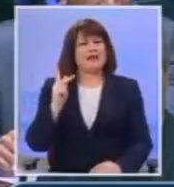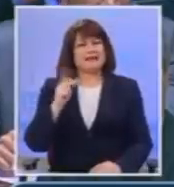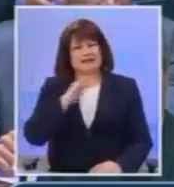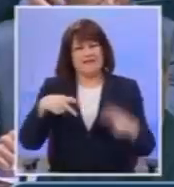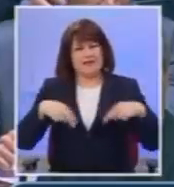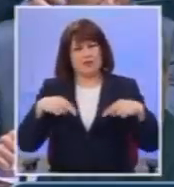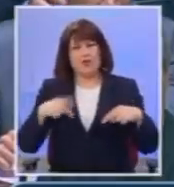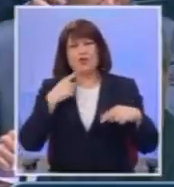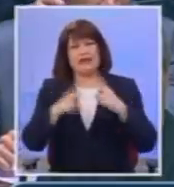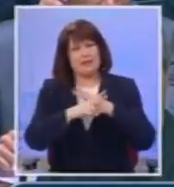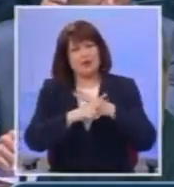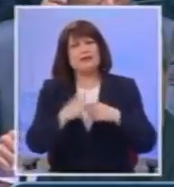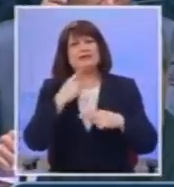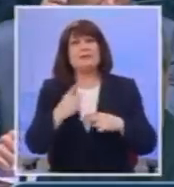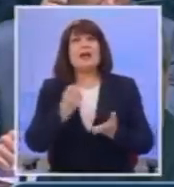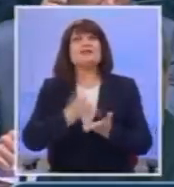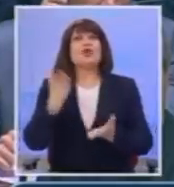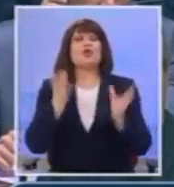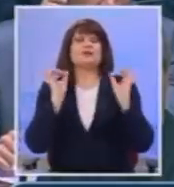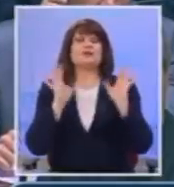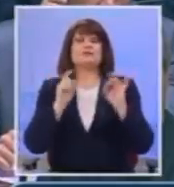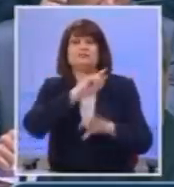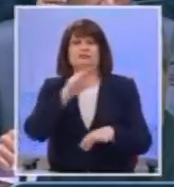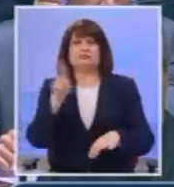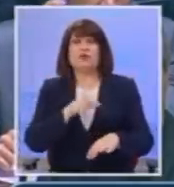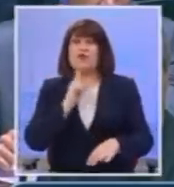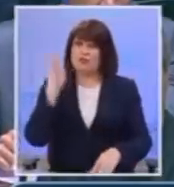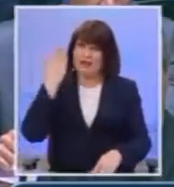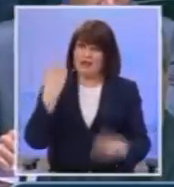σε κανένα σύστημα. Δηλαδή περίπου η επιστροφή στο παλιό.